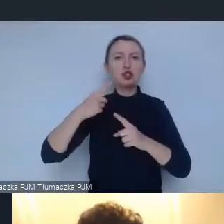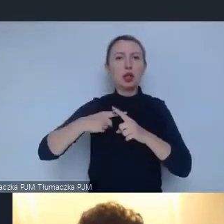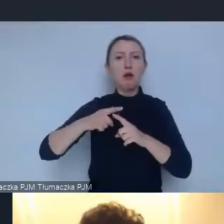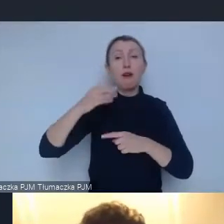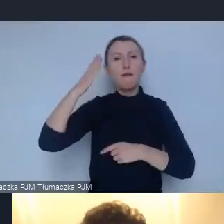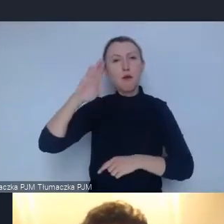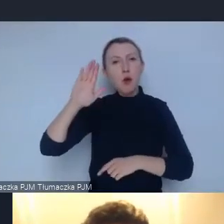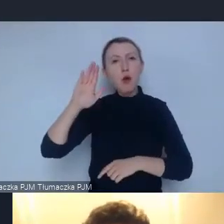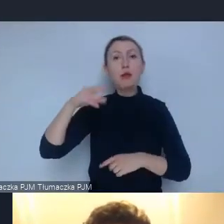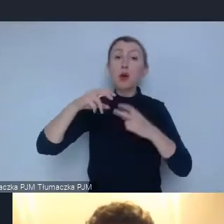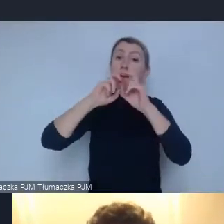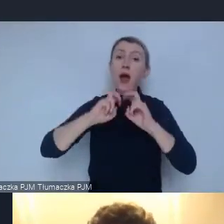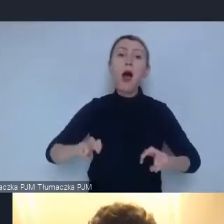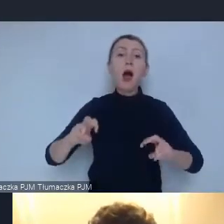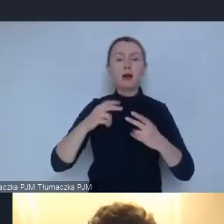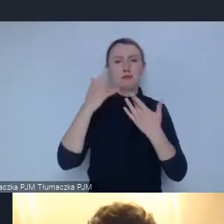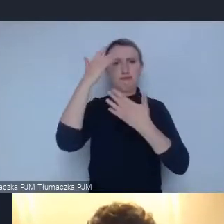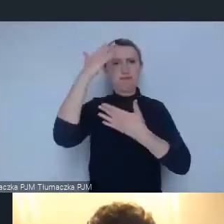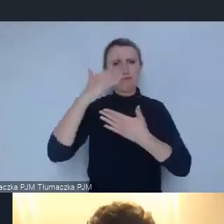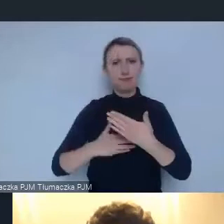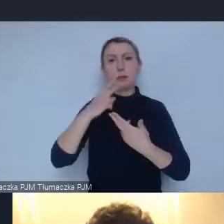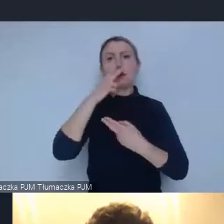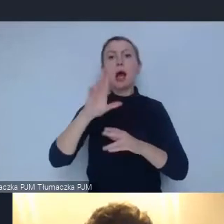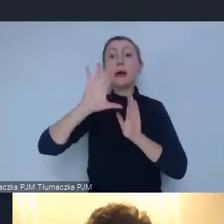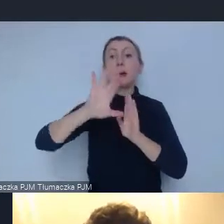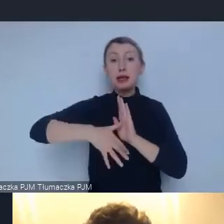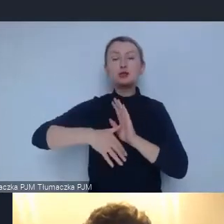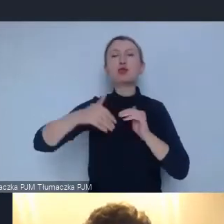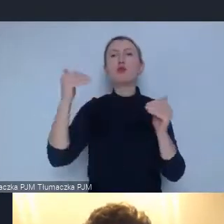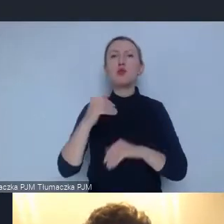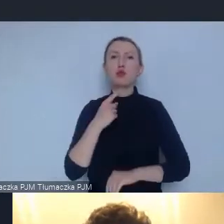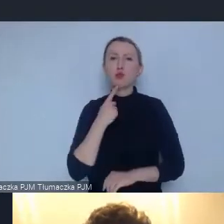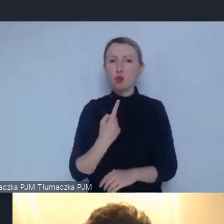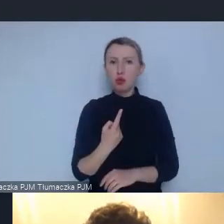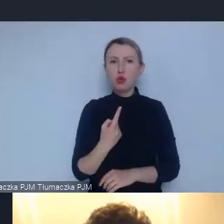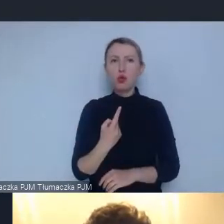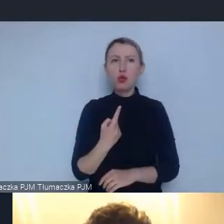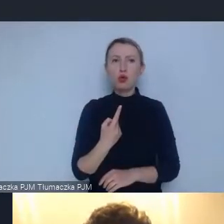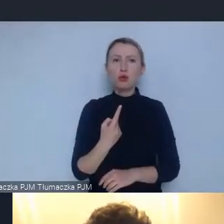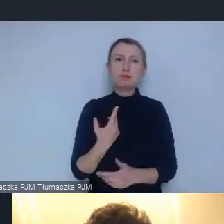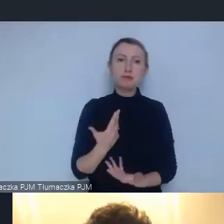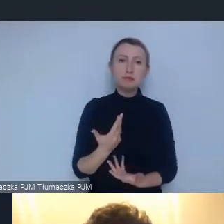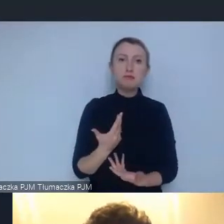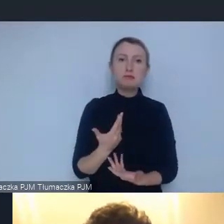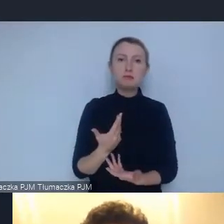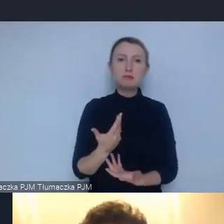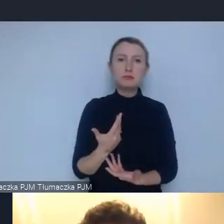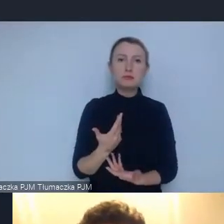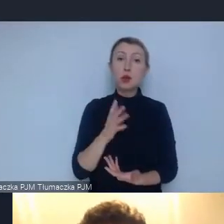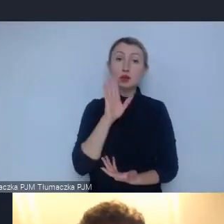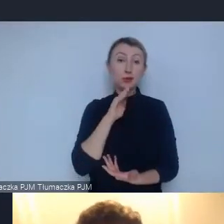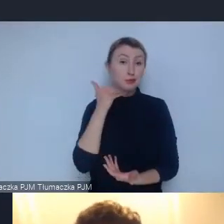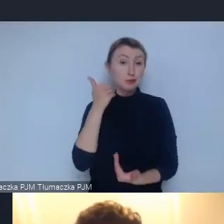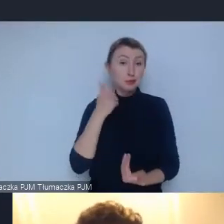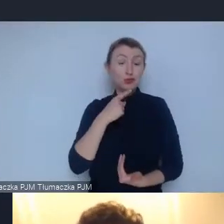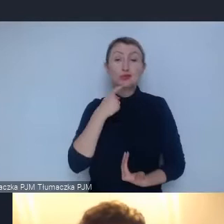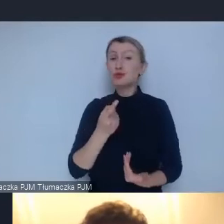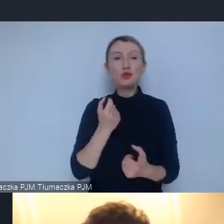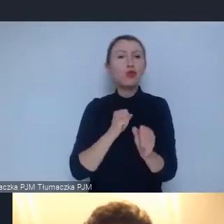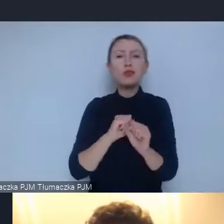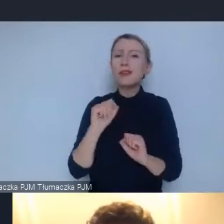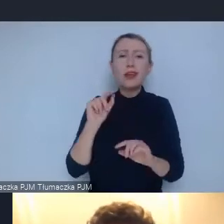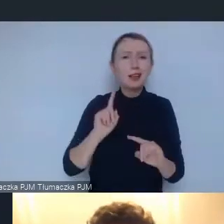że analizując statystykę, patrząc na miasto, można by było z uśmiechem na twarzy mówić, że nie jest tak źle